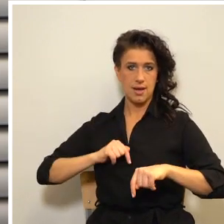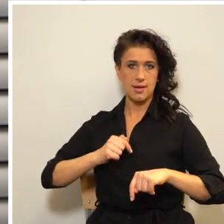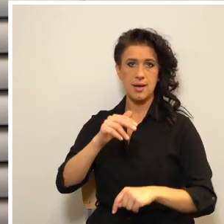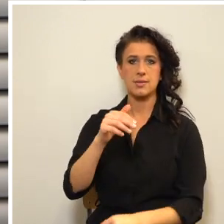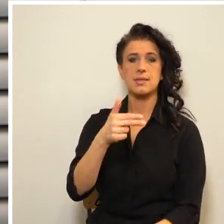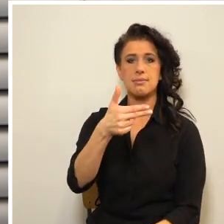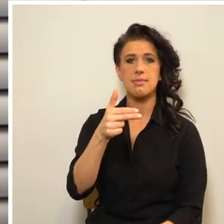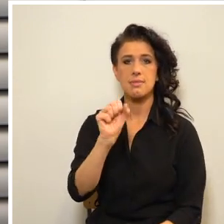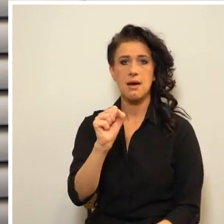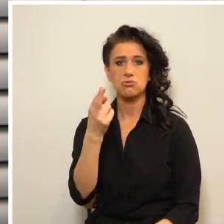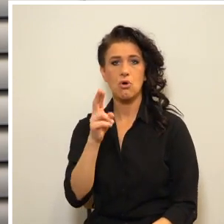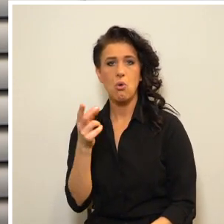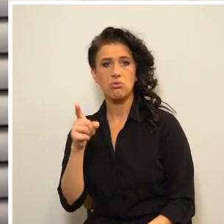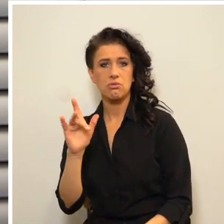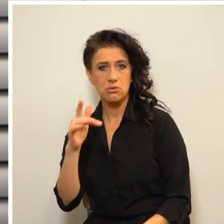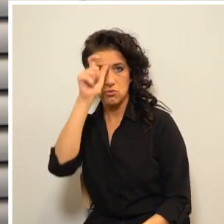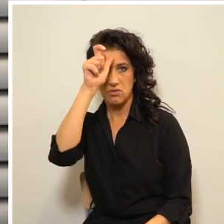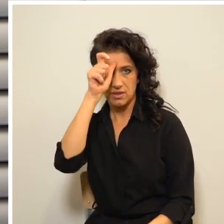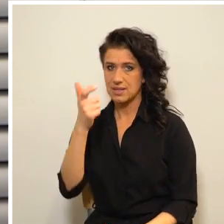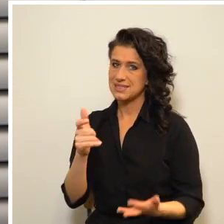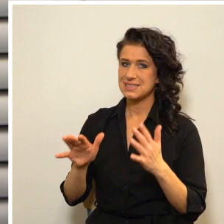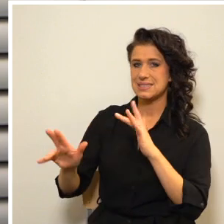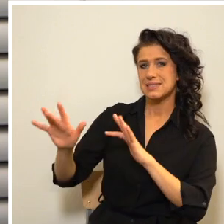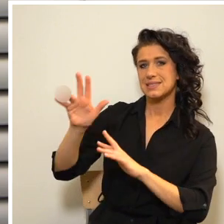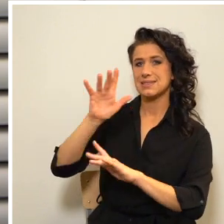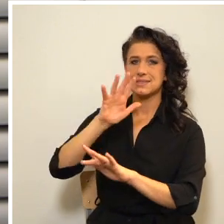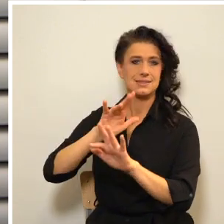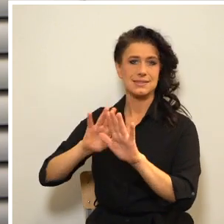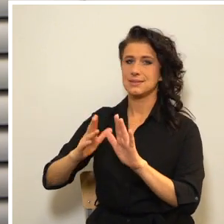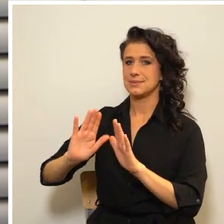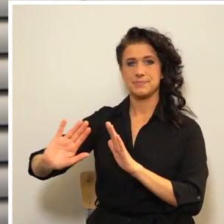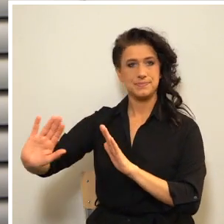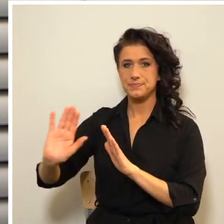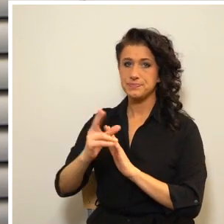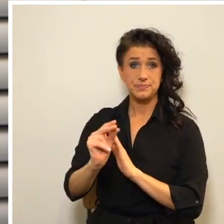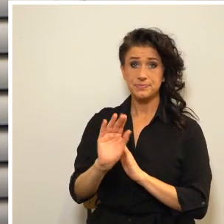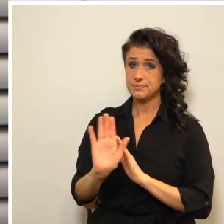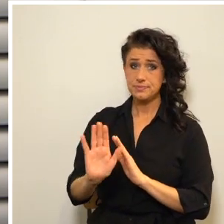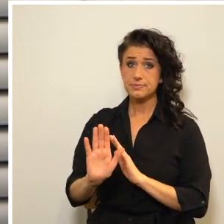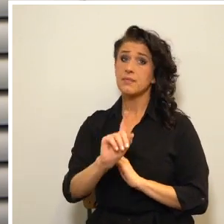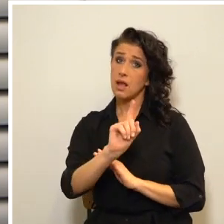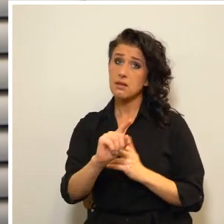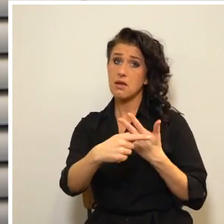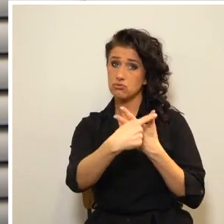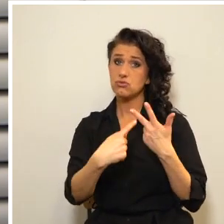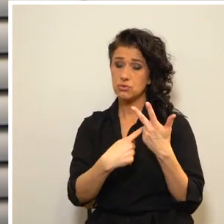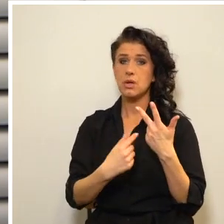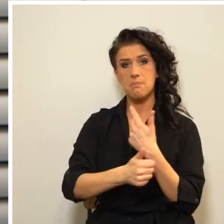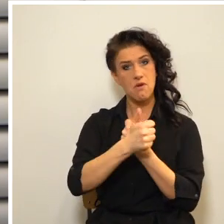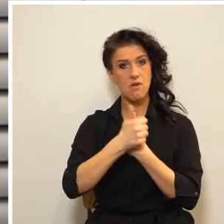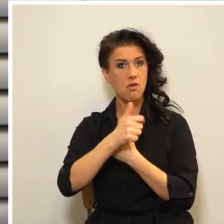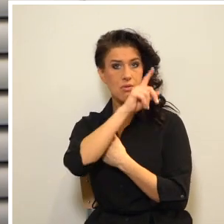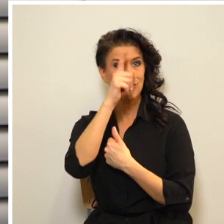oglądamy zmanipulowane lub nie no to zostawmy to na osobną dyskusję ale te trzy po trzy powody chyba w tyle głowy